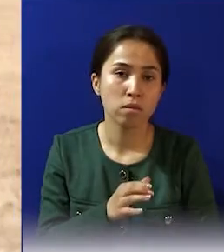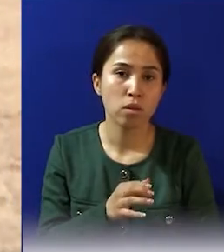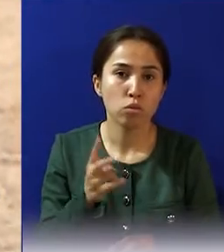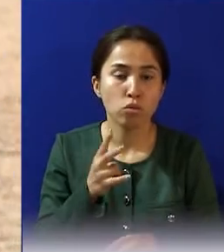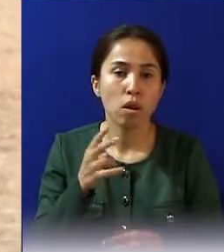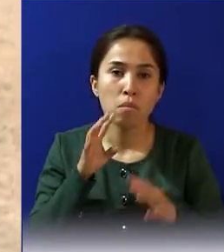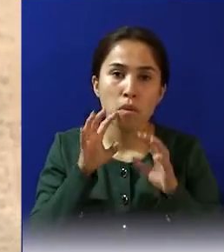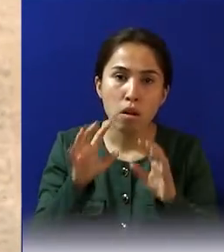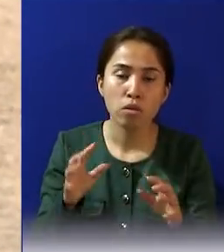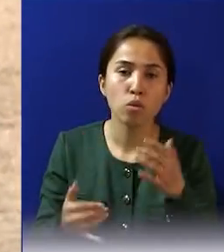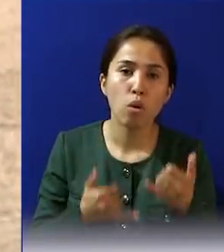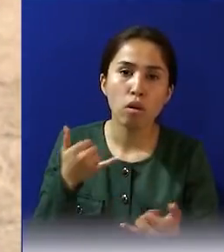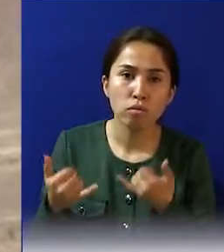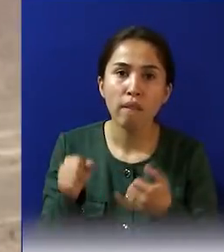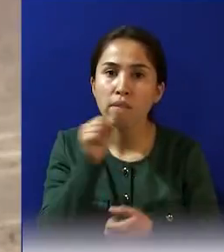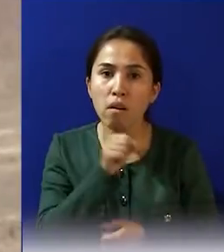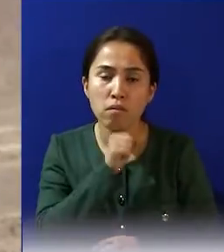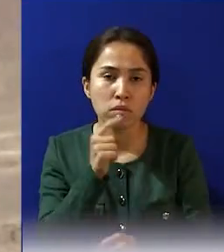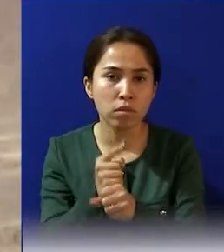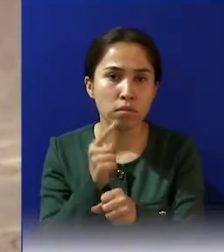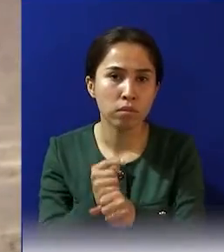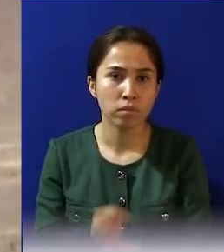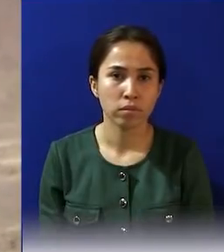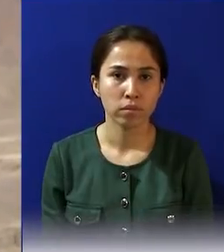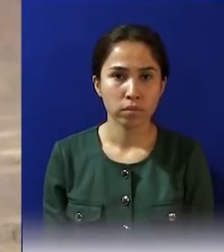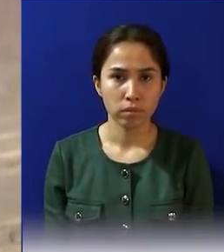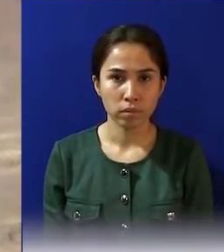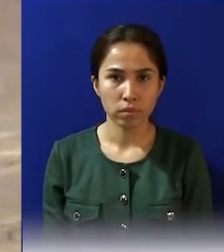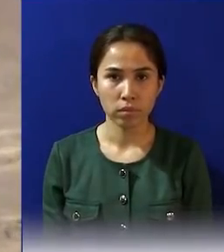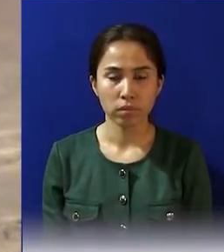необходимо беречь, а не разворовывать. Кулеш Мурзакова, Салбек Жулшыбек, 77 News.